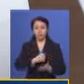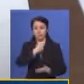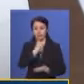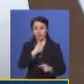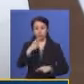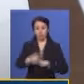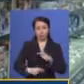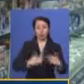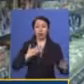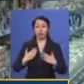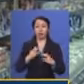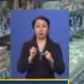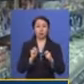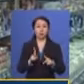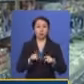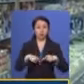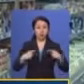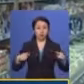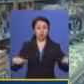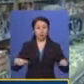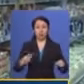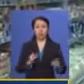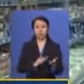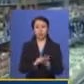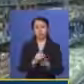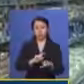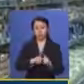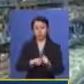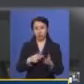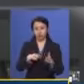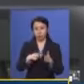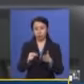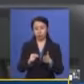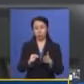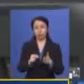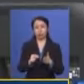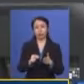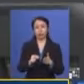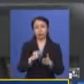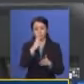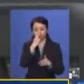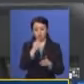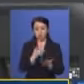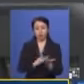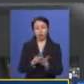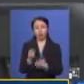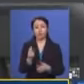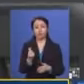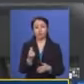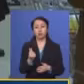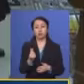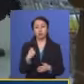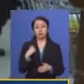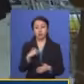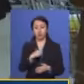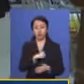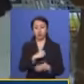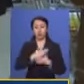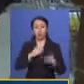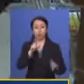поколение относится с опаской к различного рода денежным переводам и покупкам, предпочитая традиционную оплату деньгами лично, то